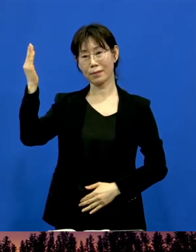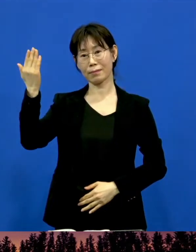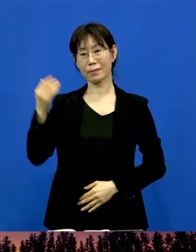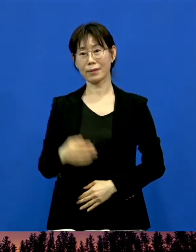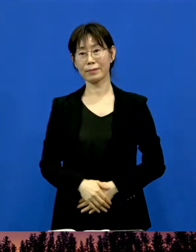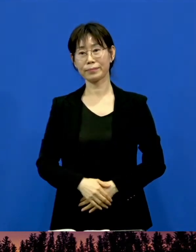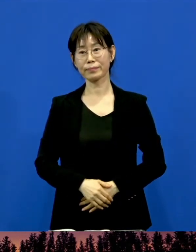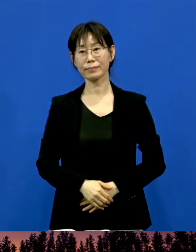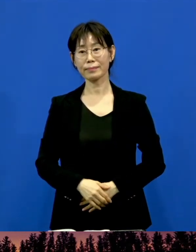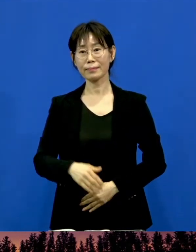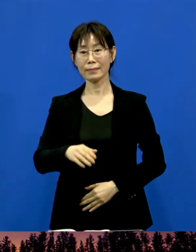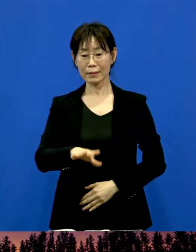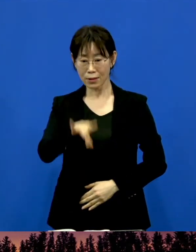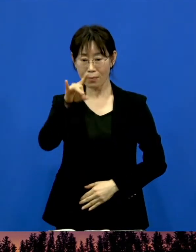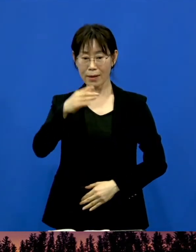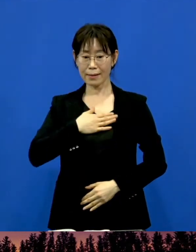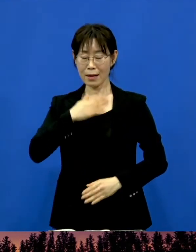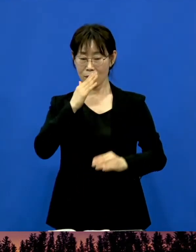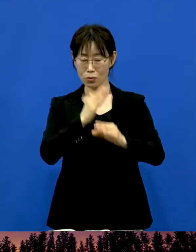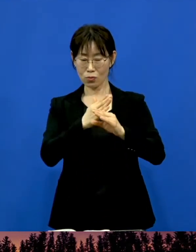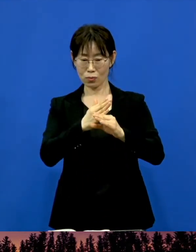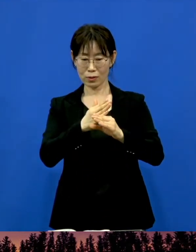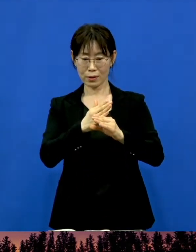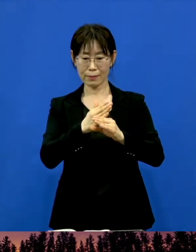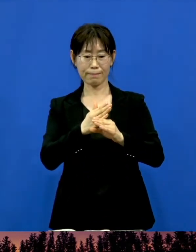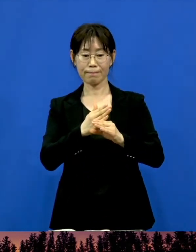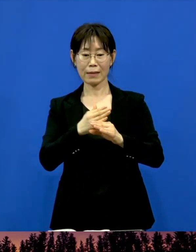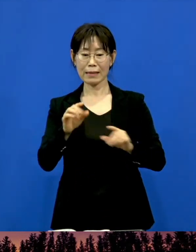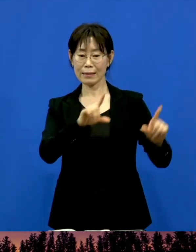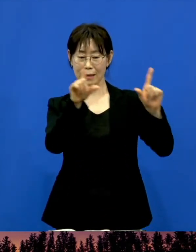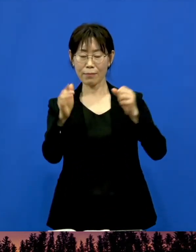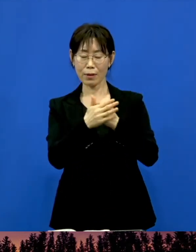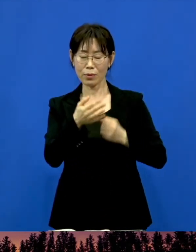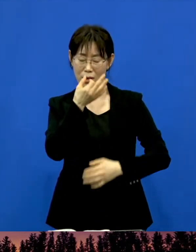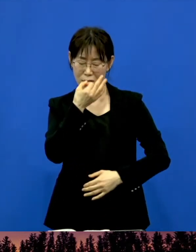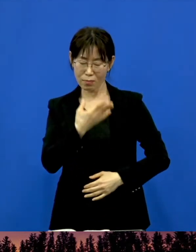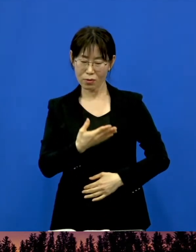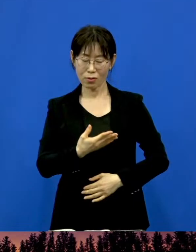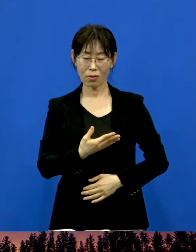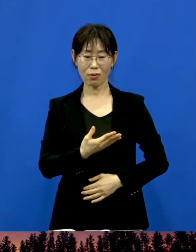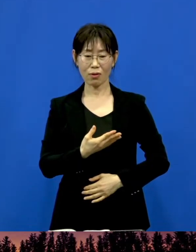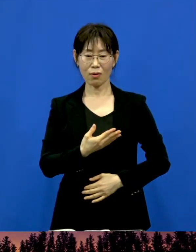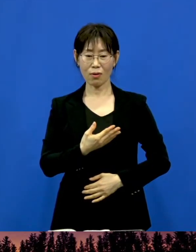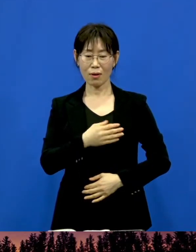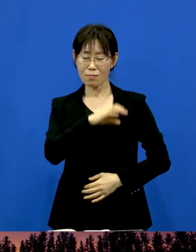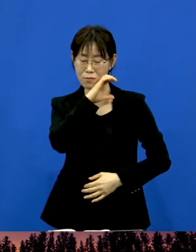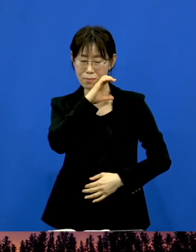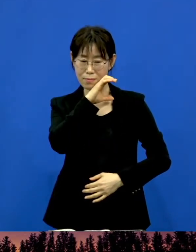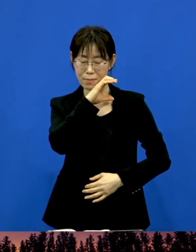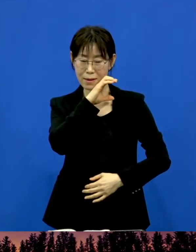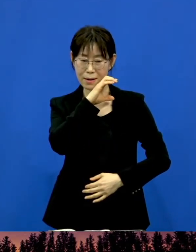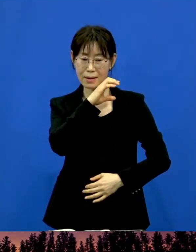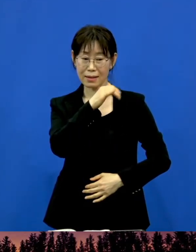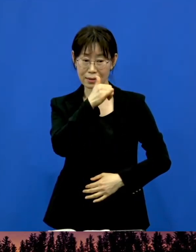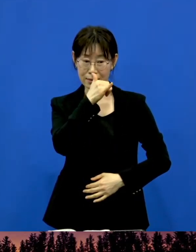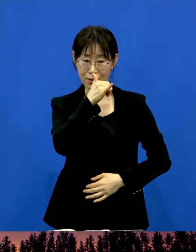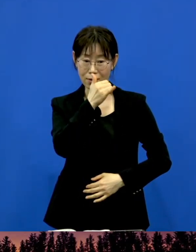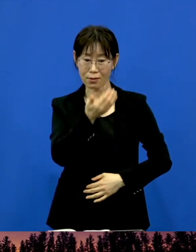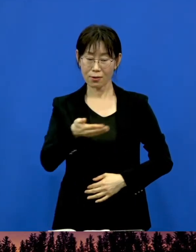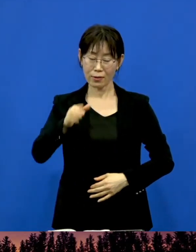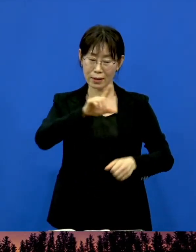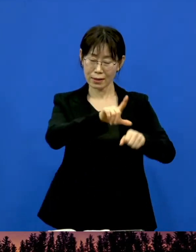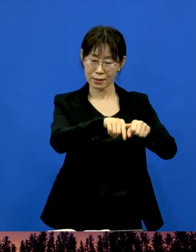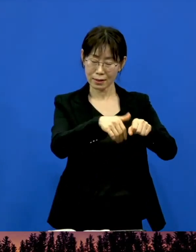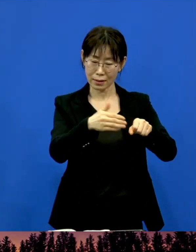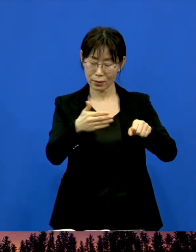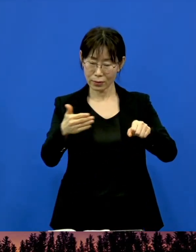처음에는 나 중심의 욕구로 인하여 힘들어요. 그러나 시간이 흐르는 가운데 나의 욕구가 하나님에게로 방향을 틀게 되어